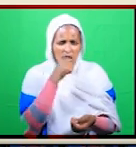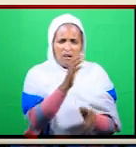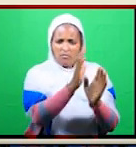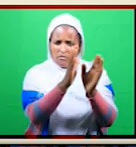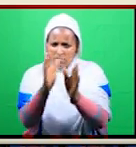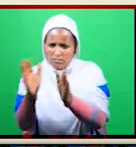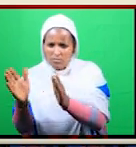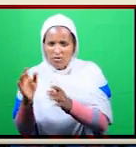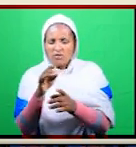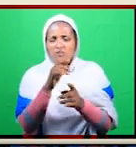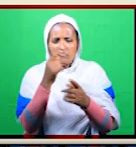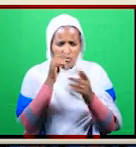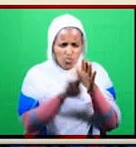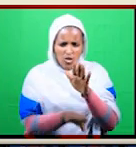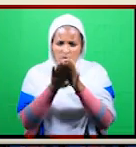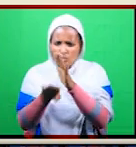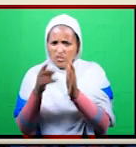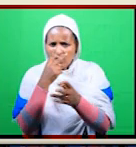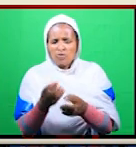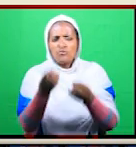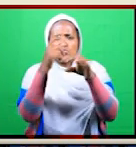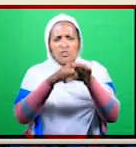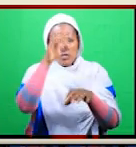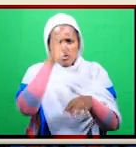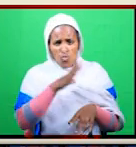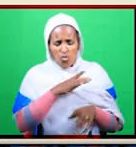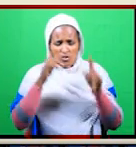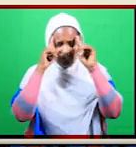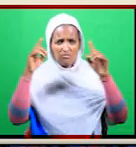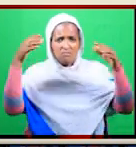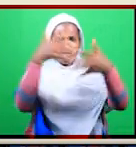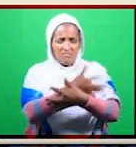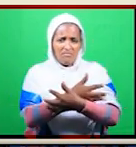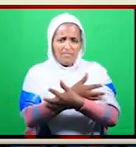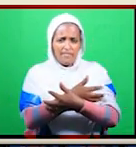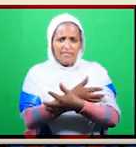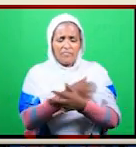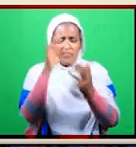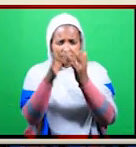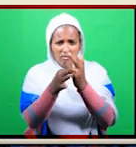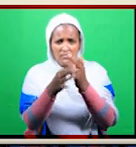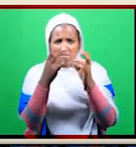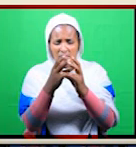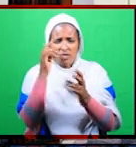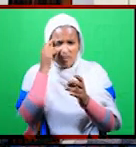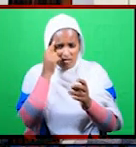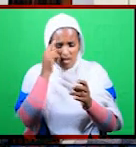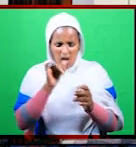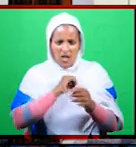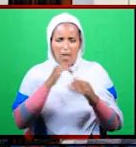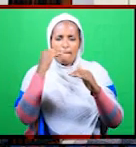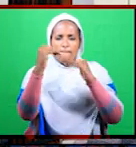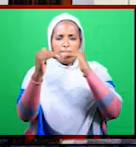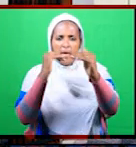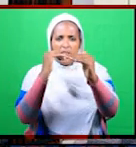ነው። እኔ እዚህ ላይ ብዙ ጊዜ ሰዎች የምንሳሳተው ለትዳር ስናስብ ትመጥነኛለች ወይ ብለን ነው